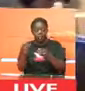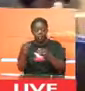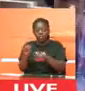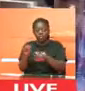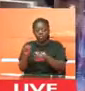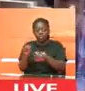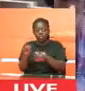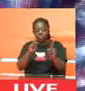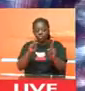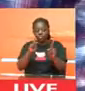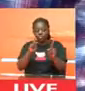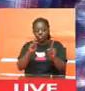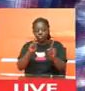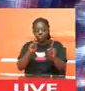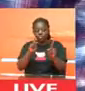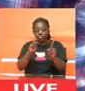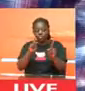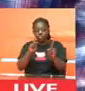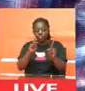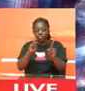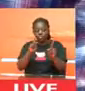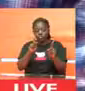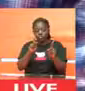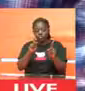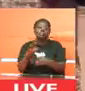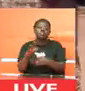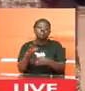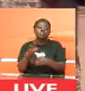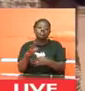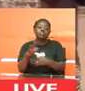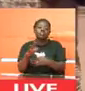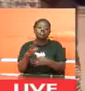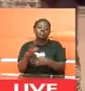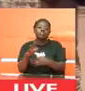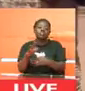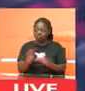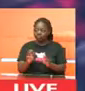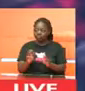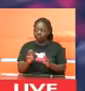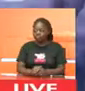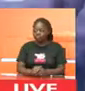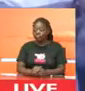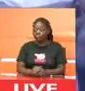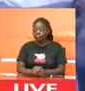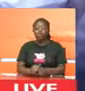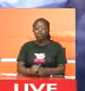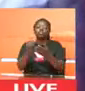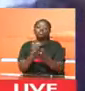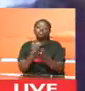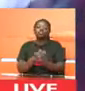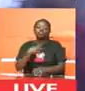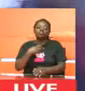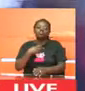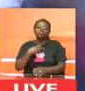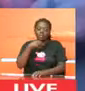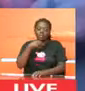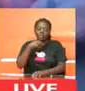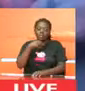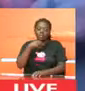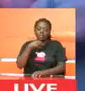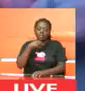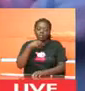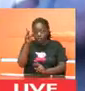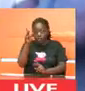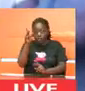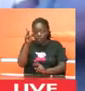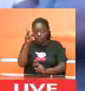batuze Walumeza ebyokwerinda bano okubaliisa kakanja. Byatira kuba tuli banyivu nnyo okuwayiriza nga bane bagati